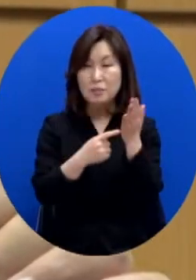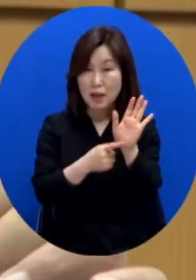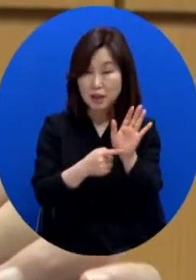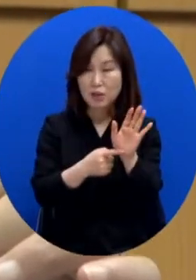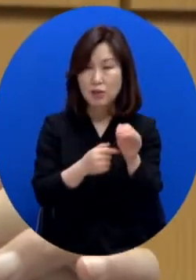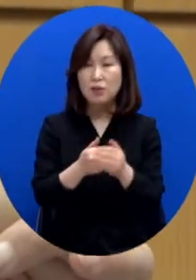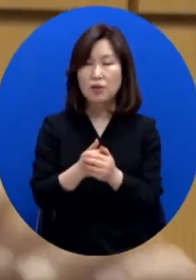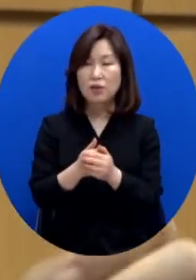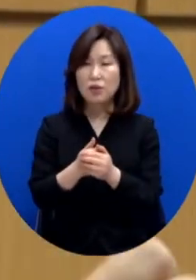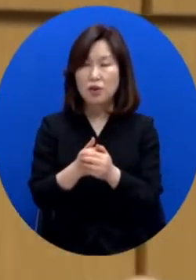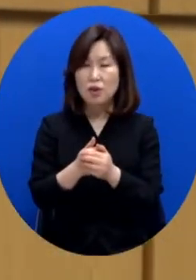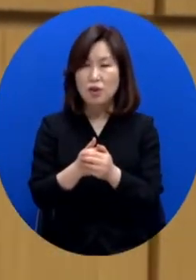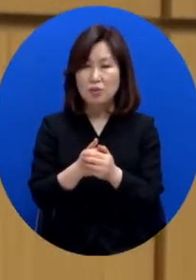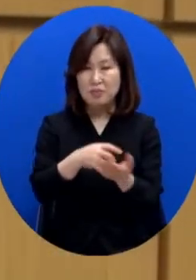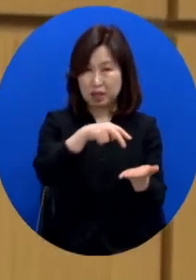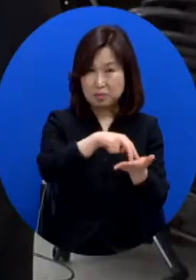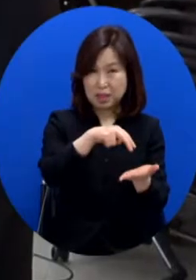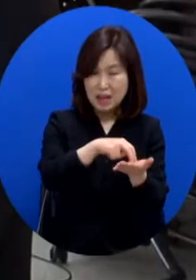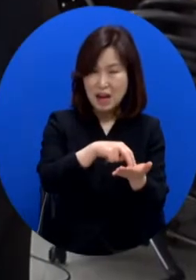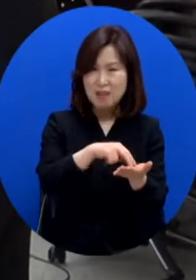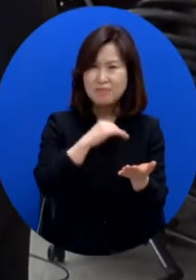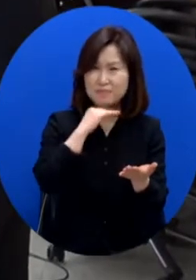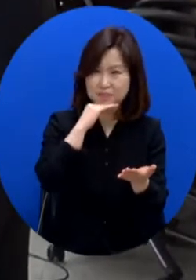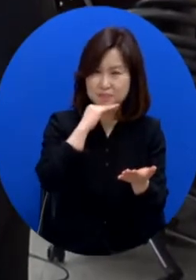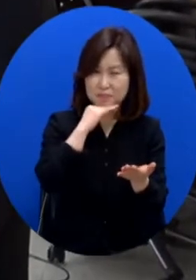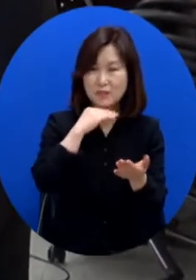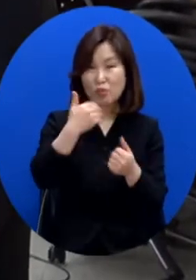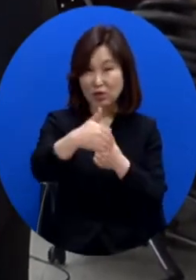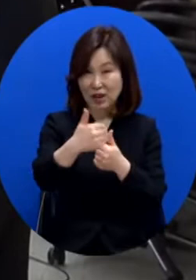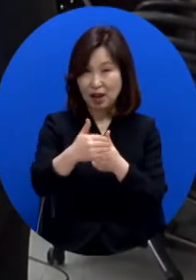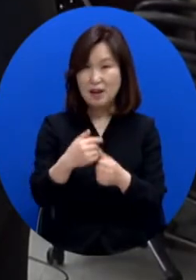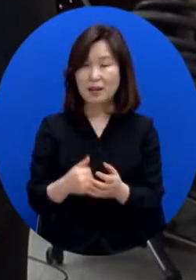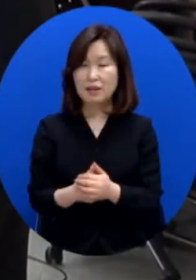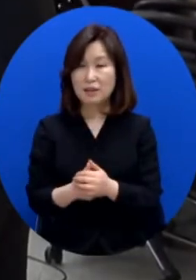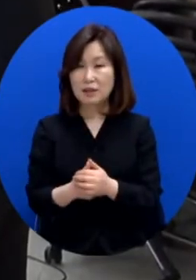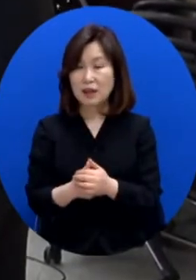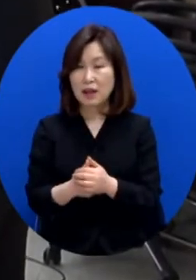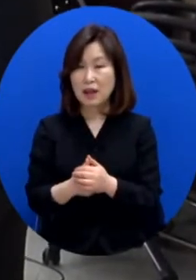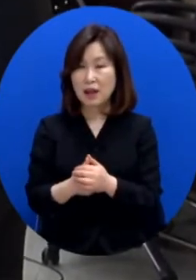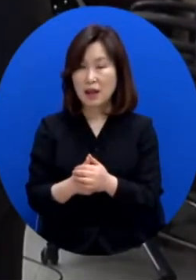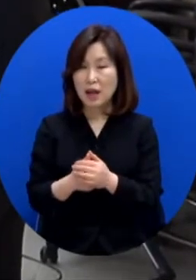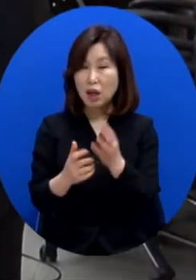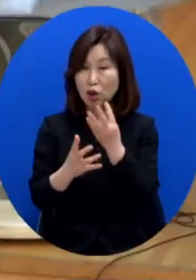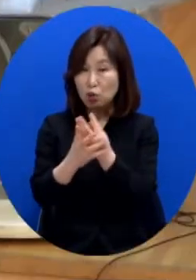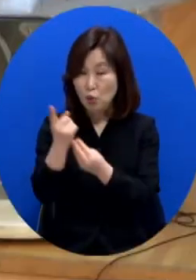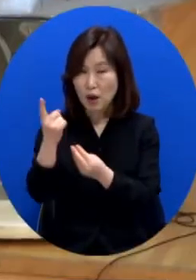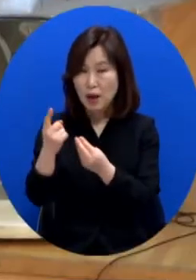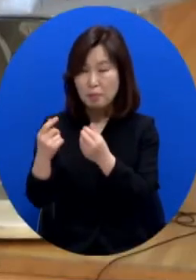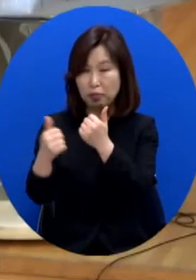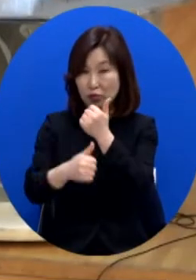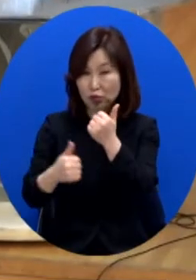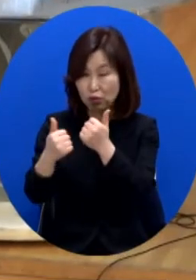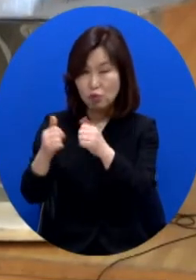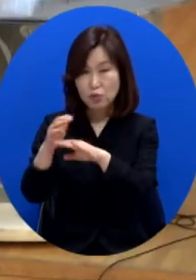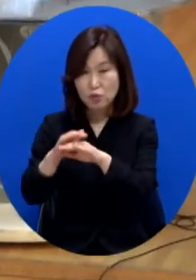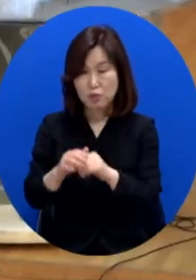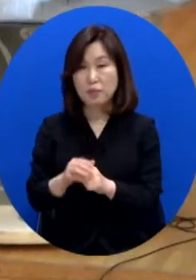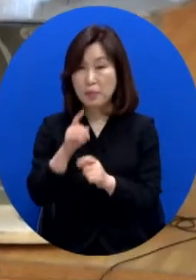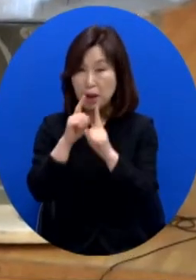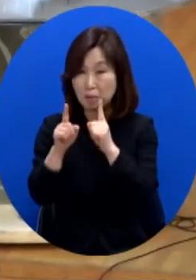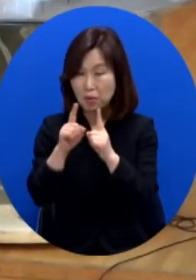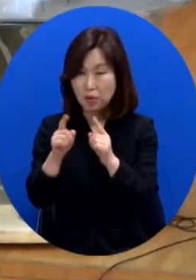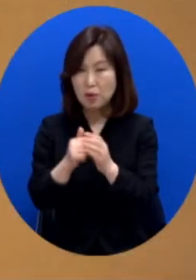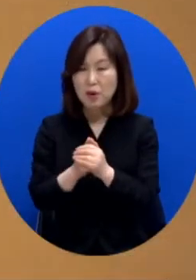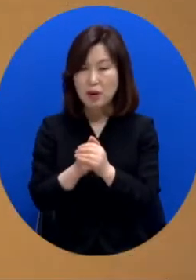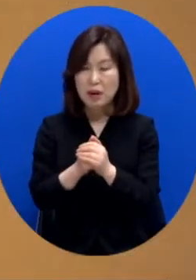자체적인 조사와 입장을 기다려 달라고 요청한 바 있습니다 예장 통합 총회 이 대위는 토론 끝에 소속 교단인 예장